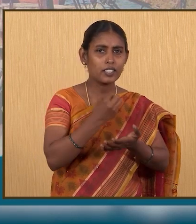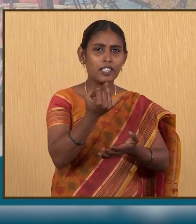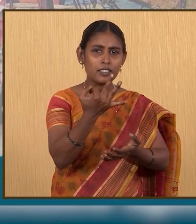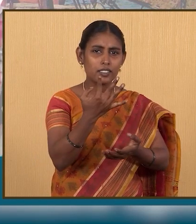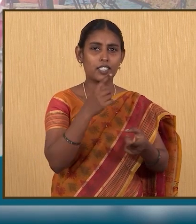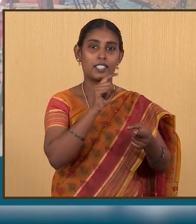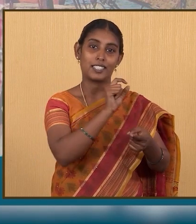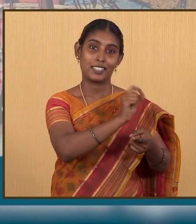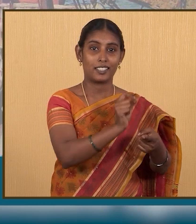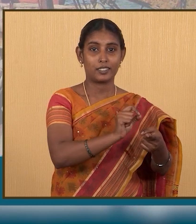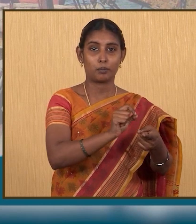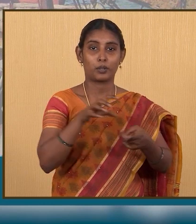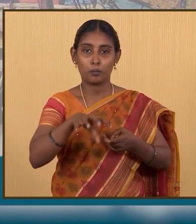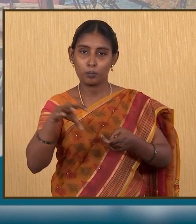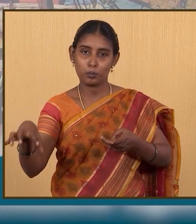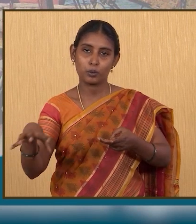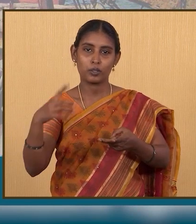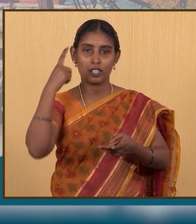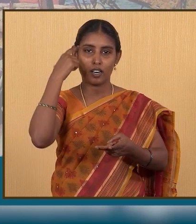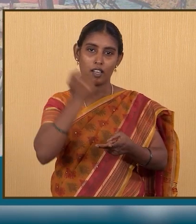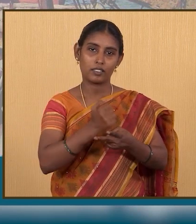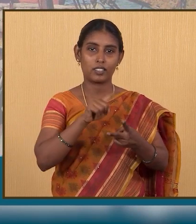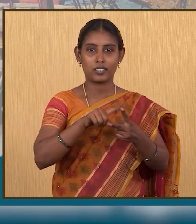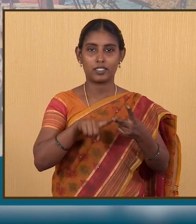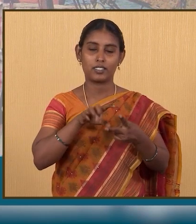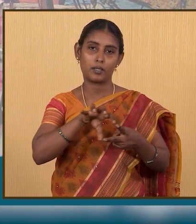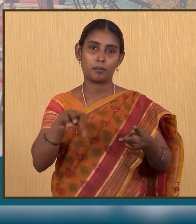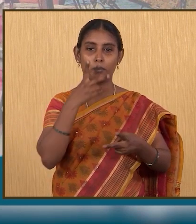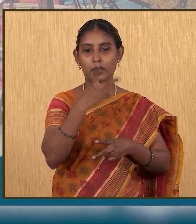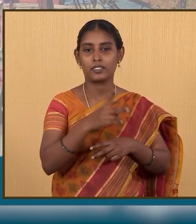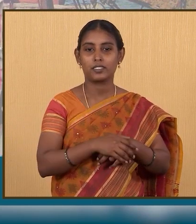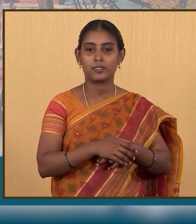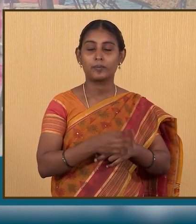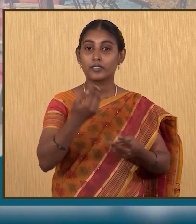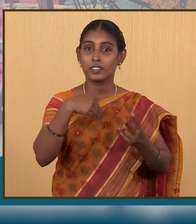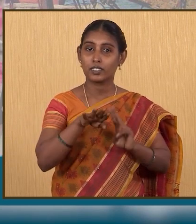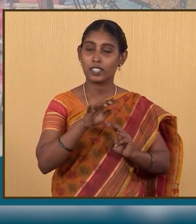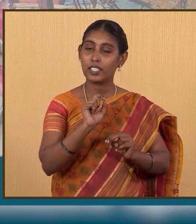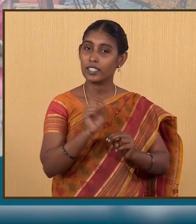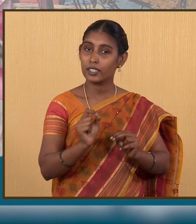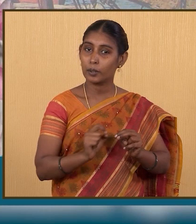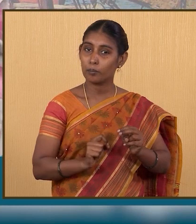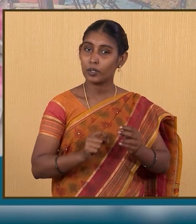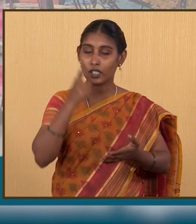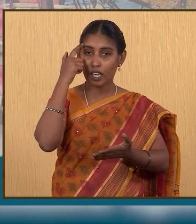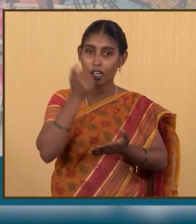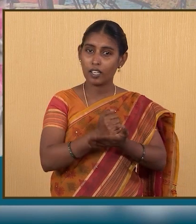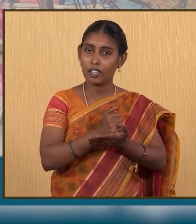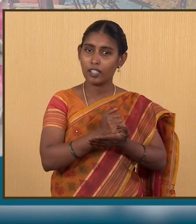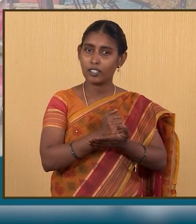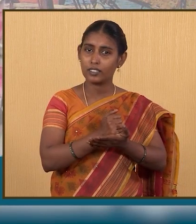2 எழுதப்பட்ட ஆதாரங்கள், பயன்பாட்டு பொருள் ஆதாரங்கள், இதையெல்லாம் நம்ம பார்த்தோம் இல்லையா. இதில்